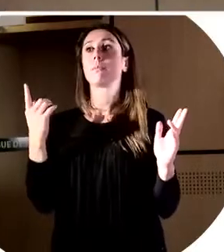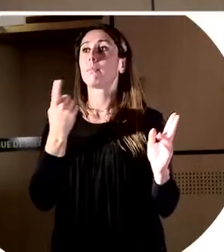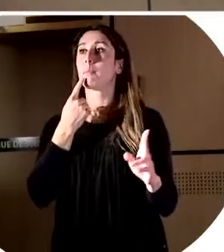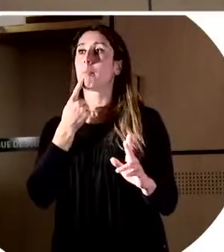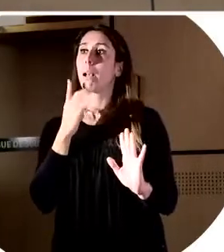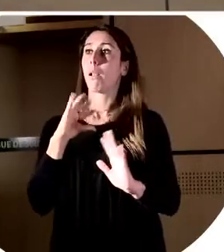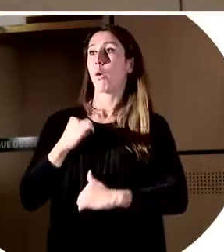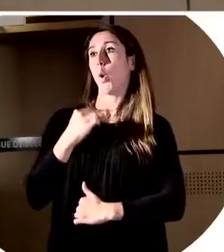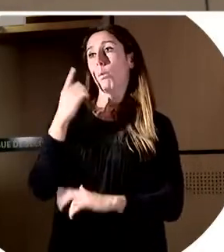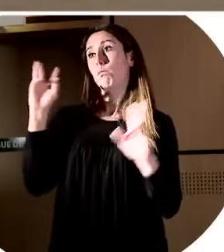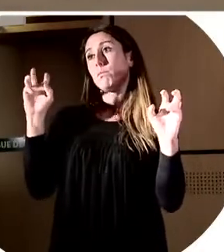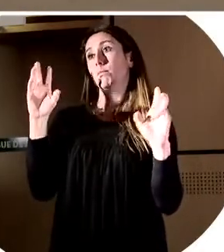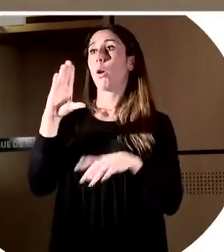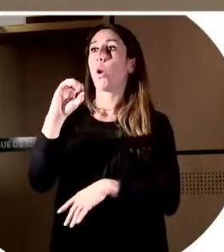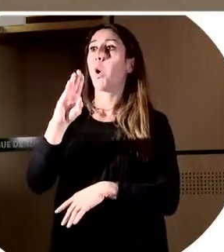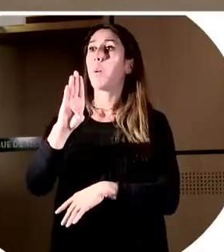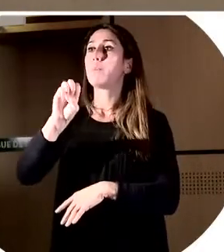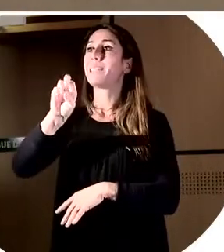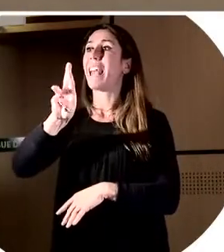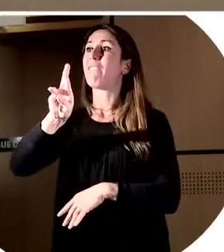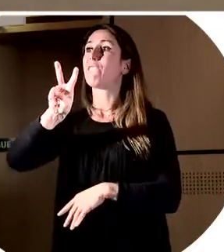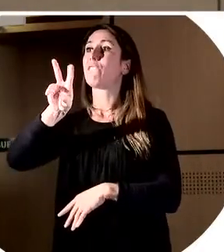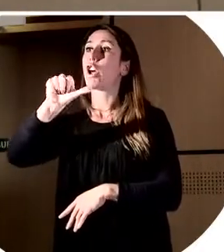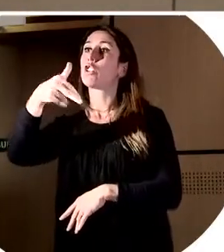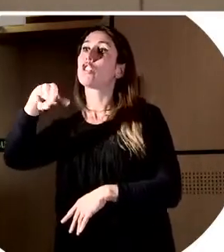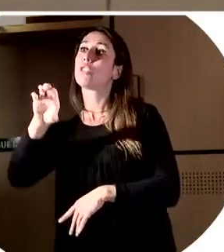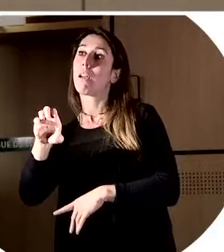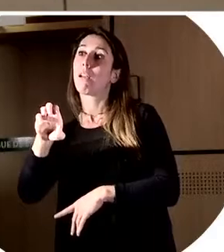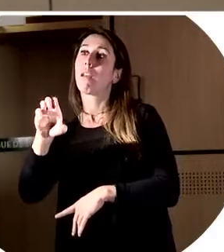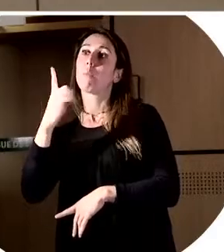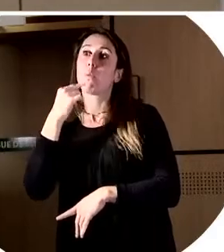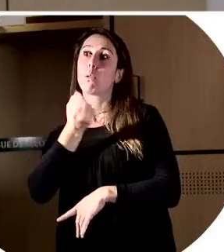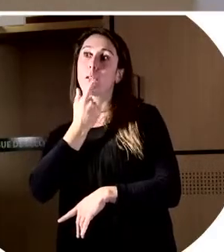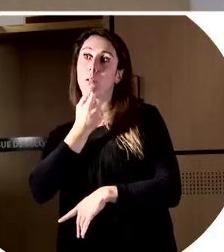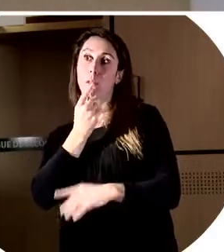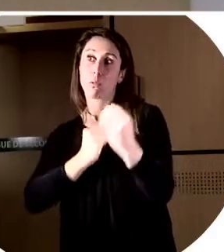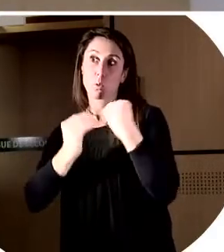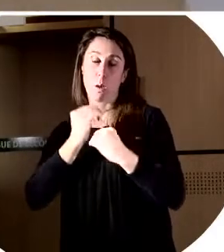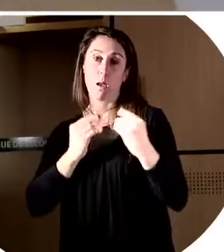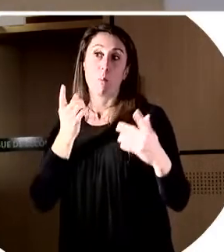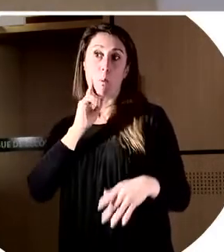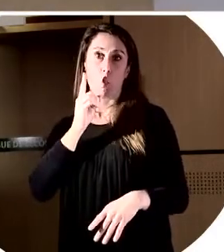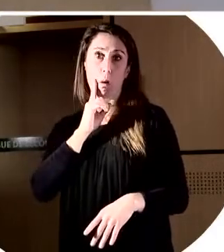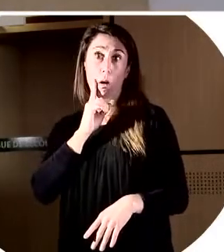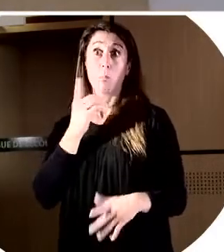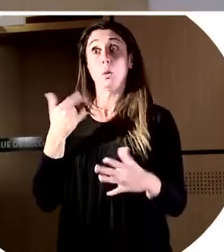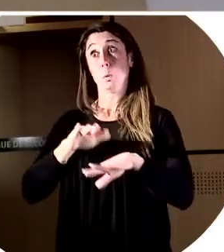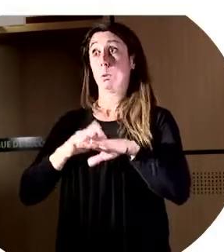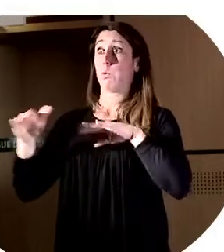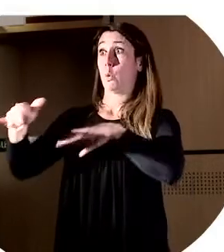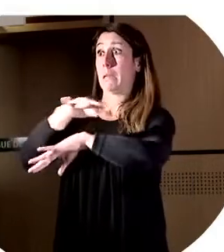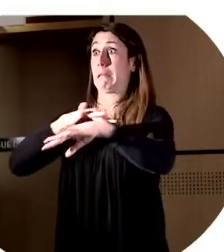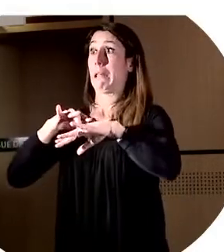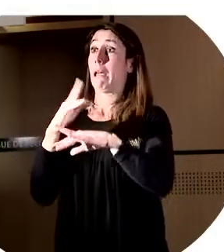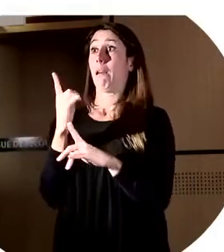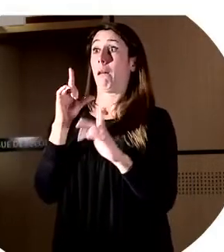d'observance ou surtout de non-observance du médicament? C'est que ça a un coût très important au niveau de la société,